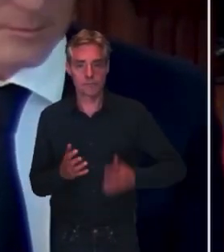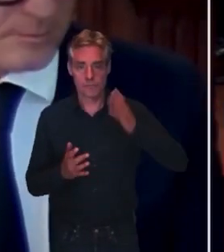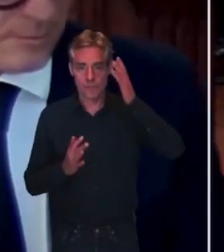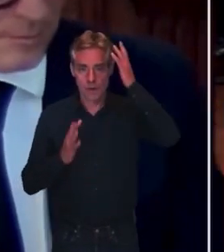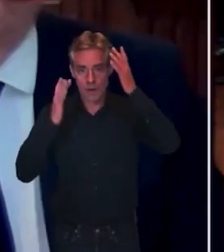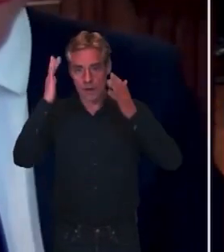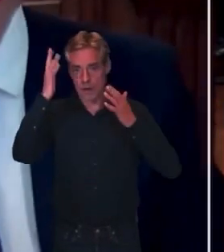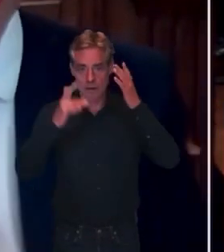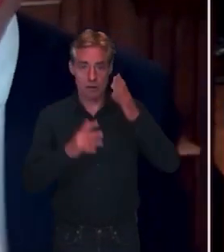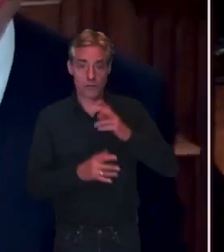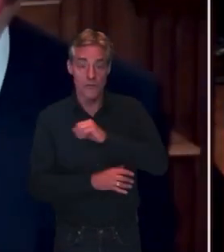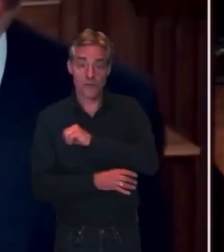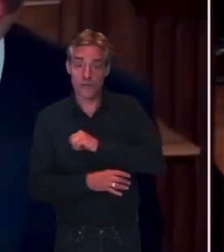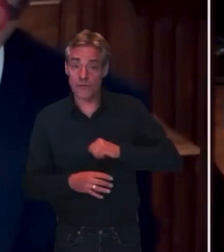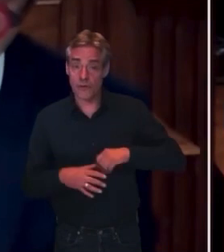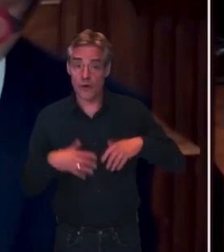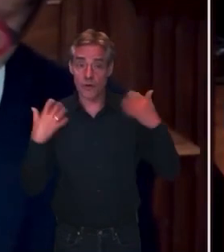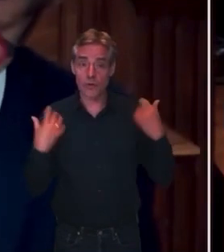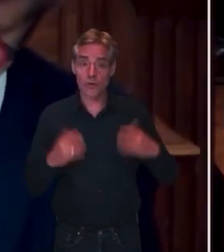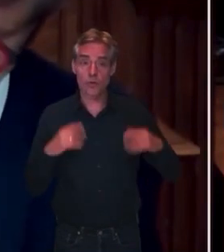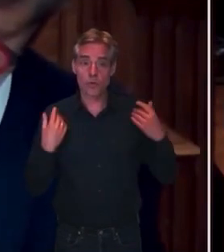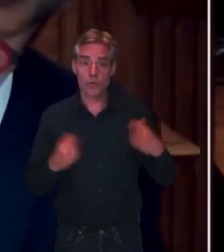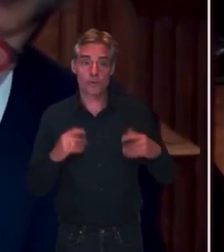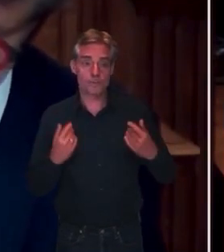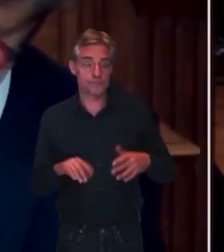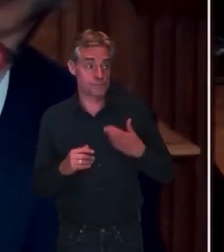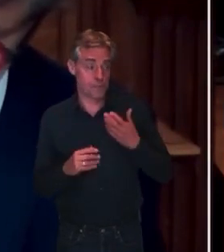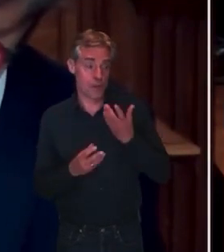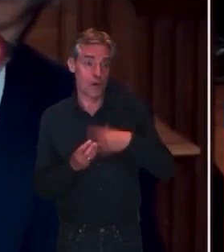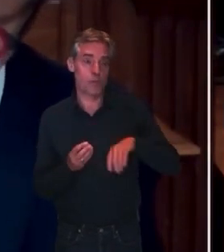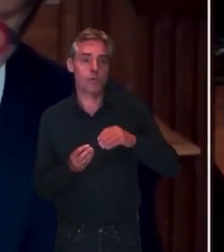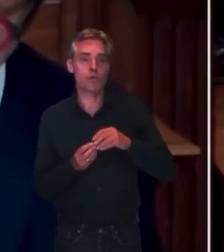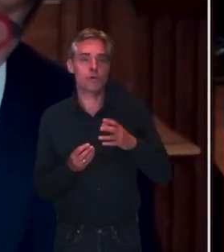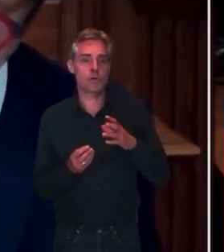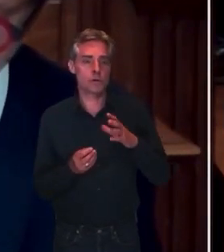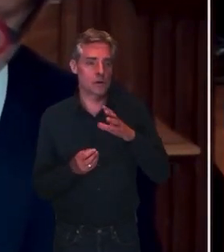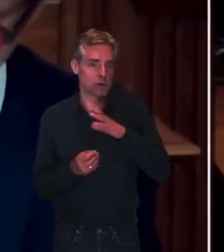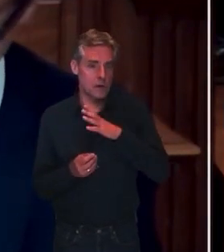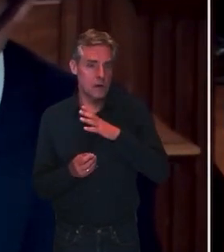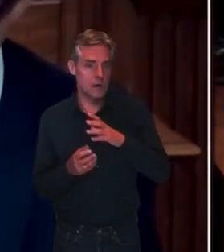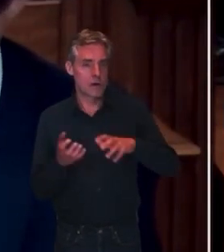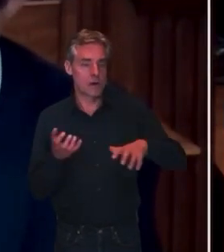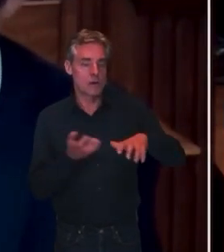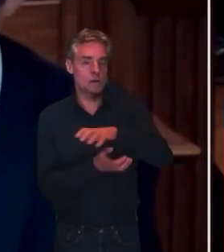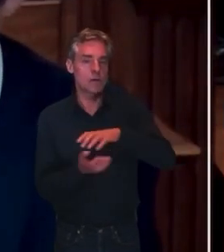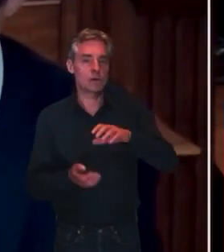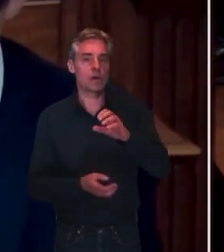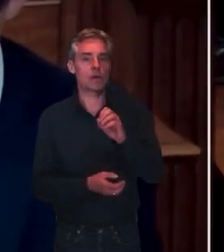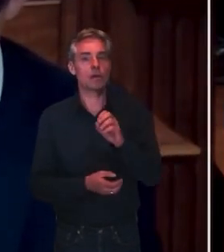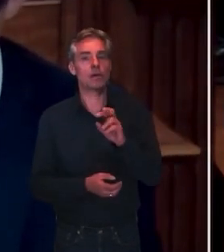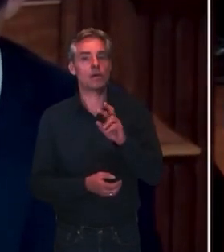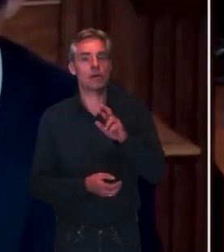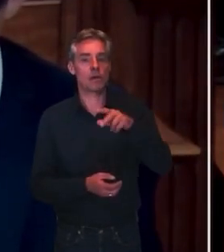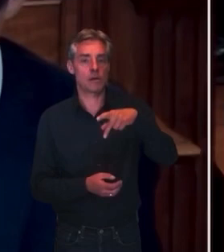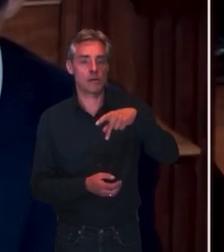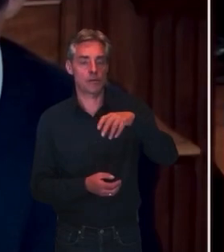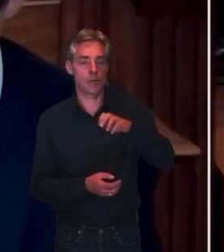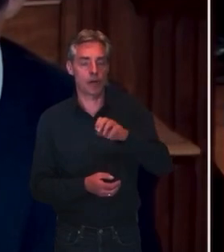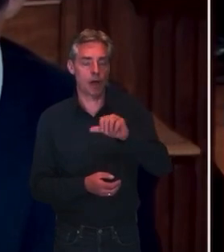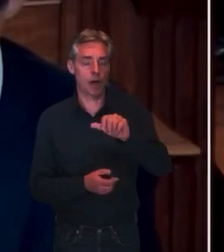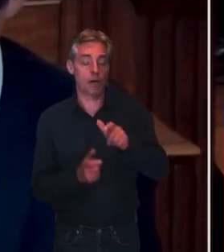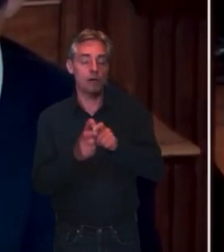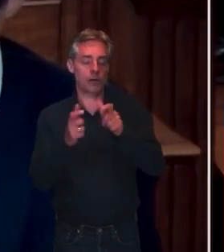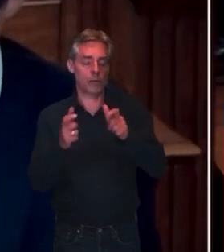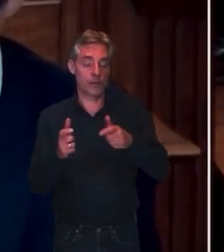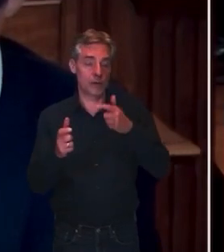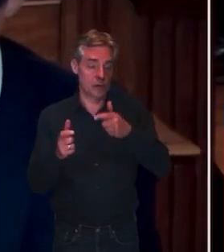inquiétude extrêmement importante. On l'a d'autant plus que le scandale Orpea a montré que